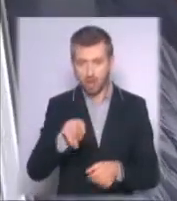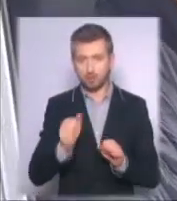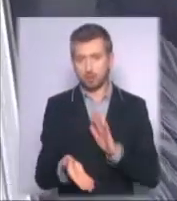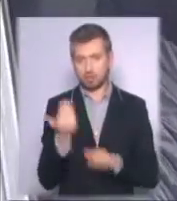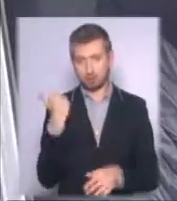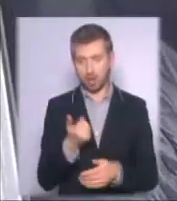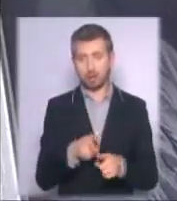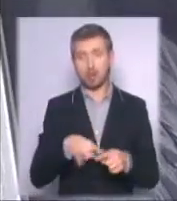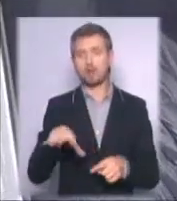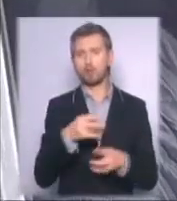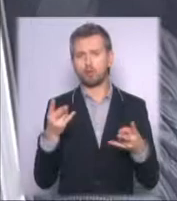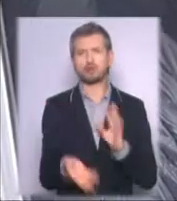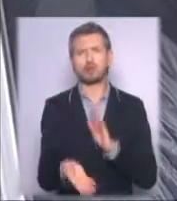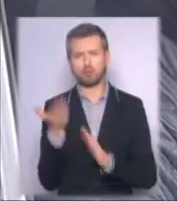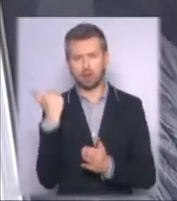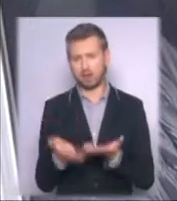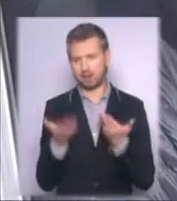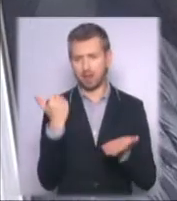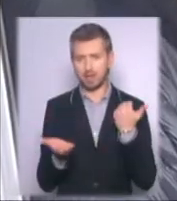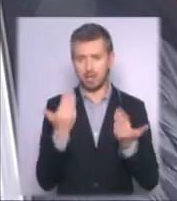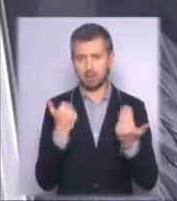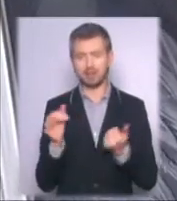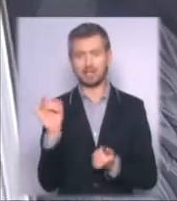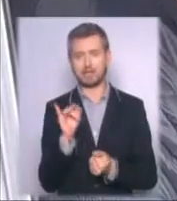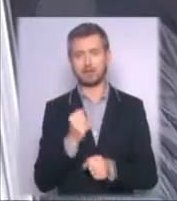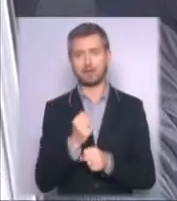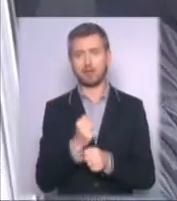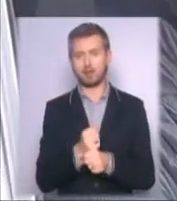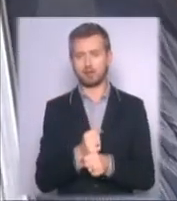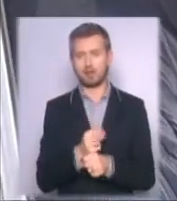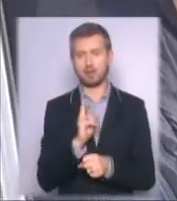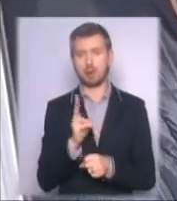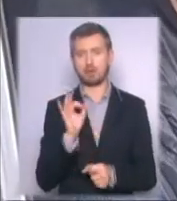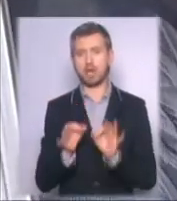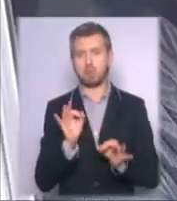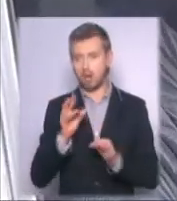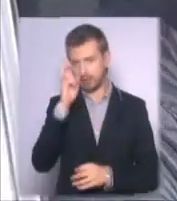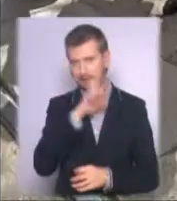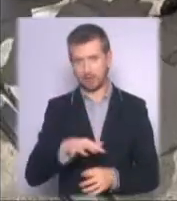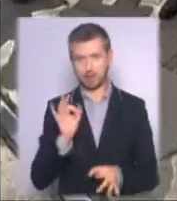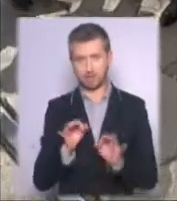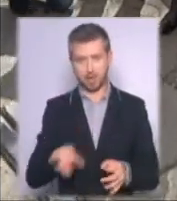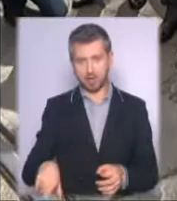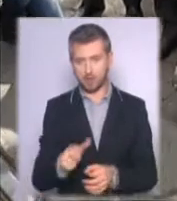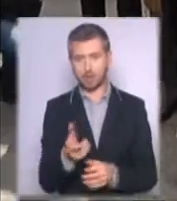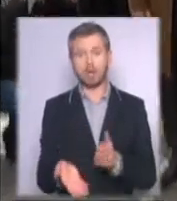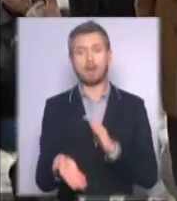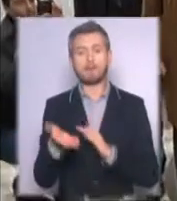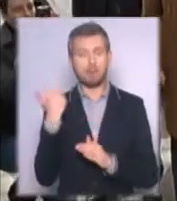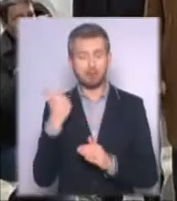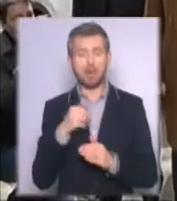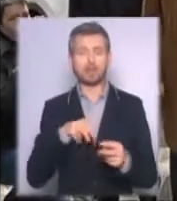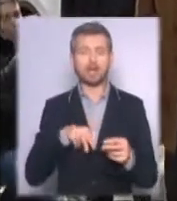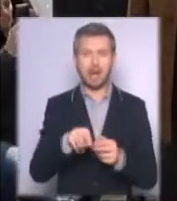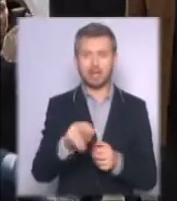все убирати, демонтувати і робити, як в нормальних країнах, нормальні дороги. Прибрати рейки, бетонні плити та